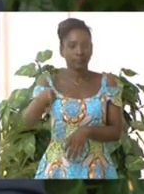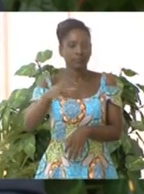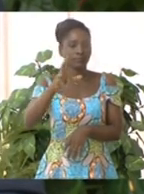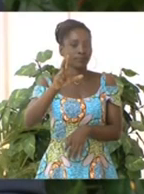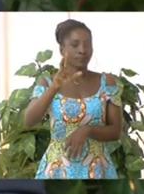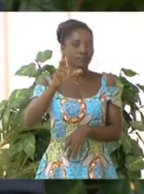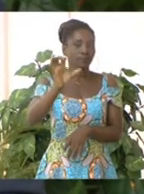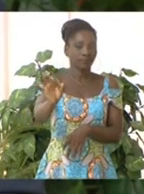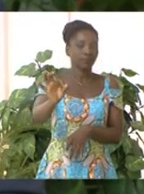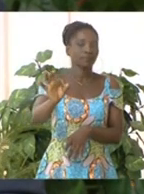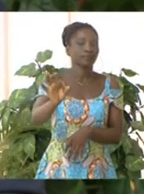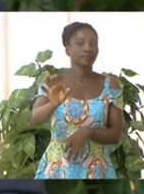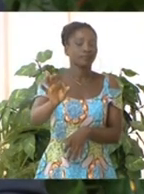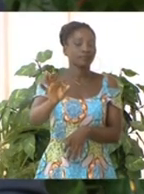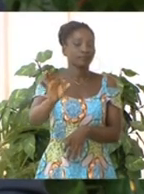95,88%.